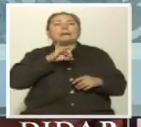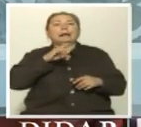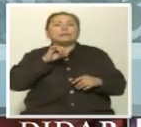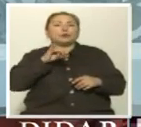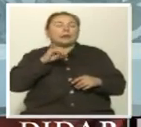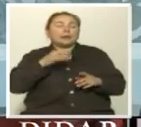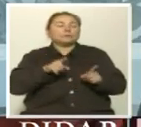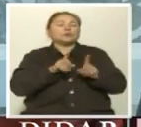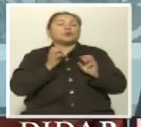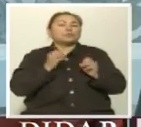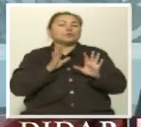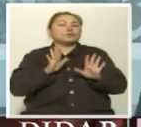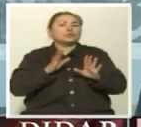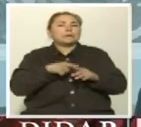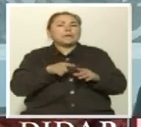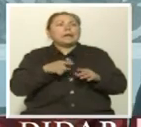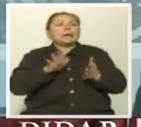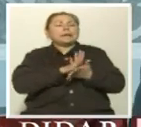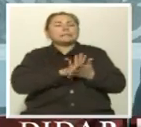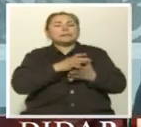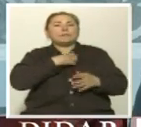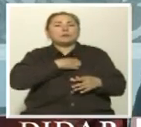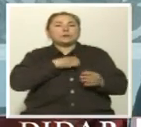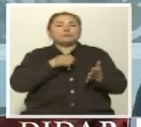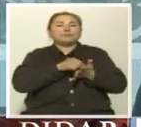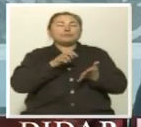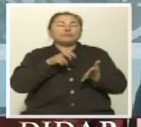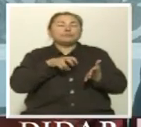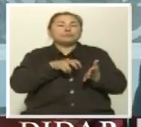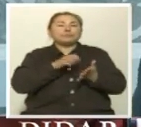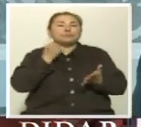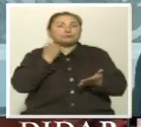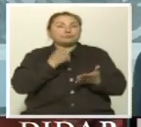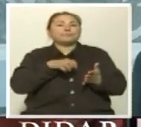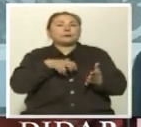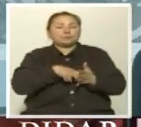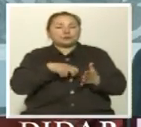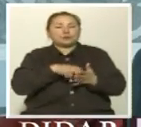еще раз подчеркнуть роль газеты в истории казахской печати в истории культуры казахской нации